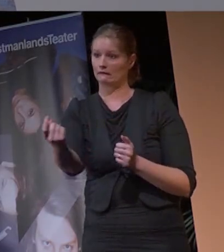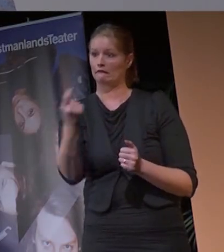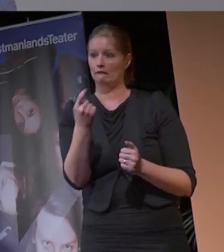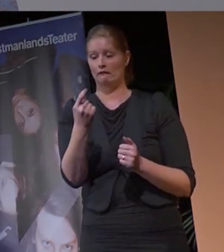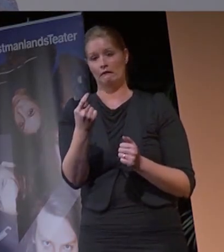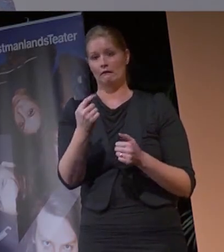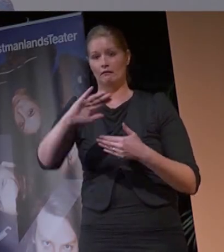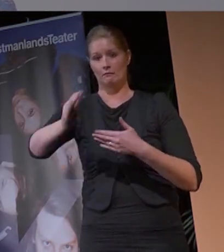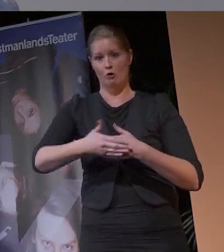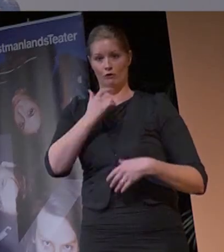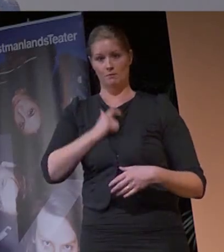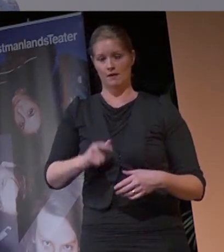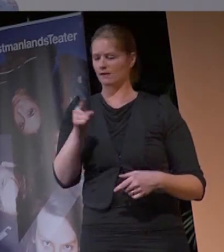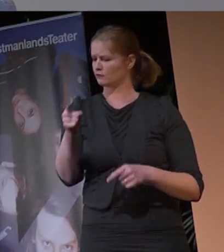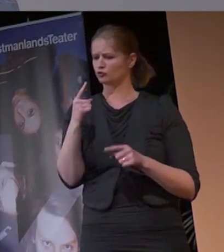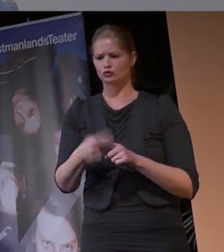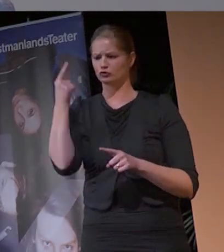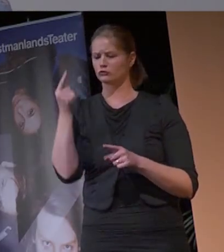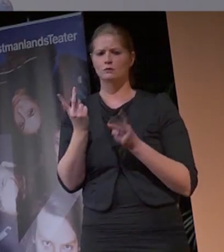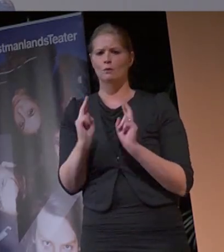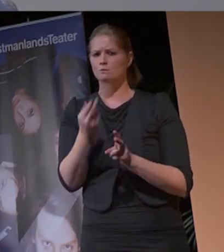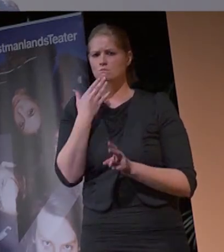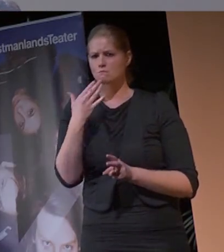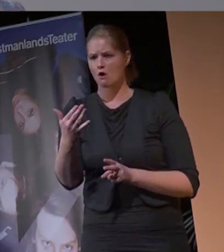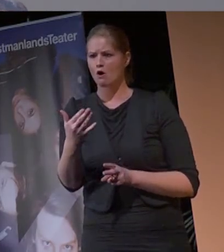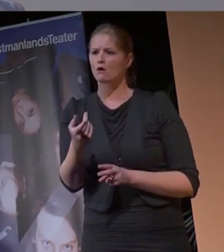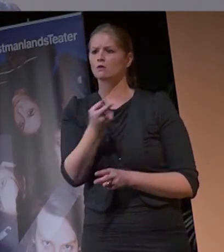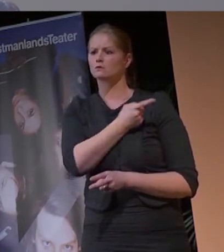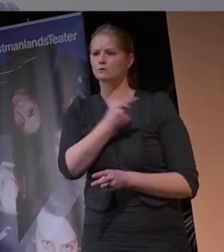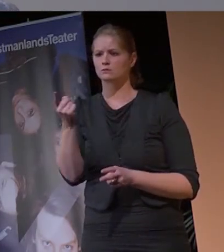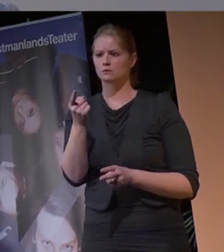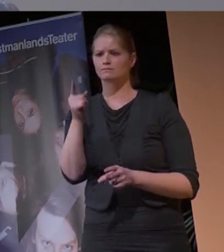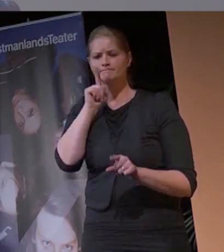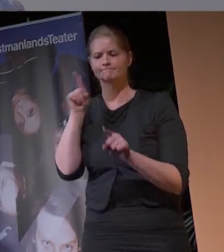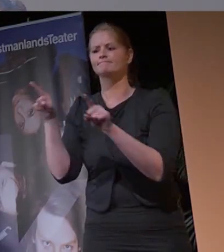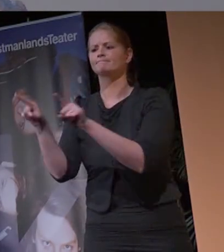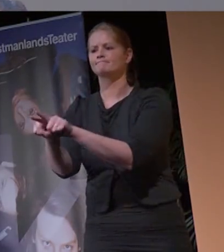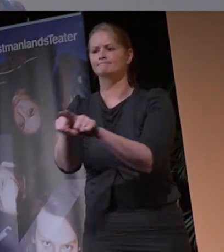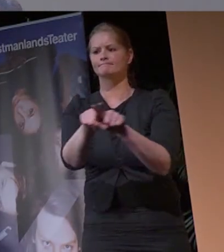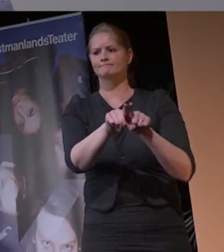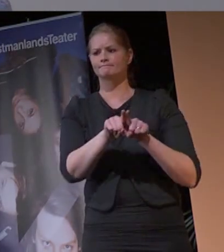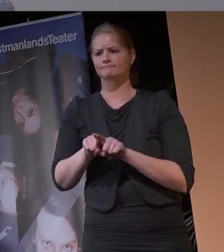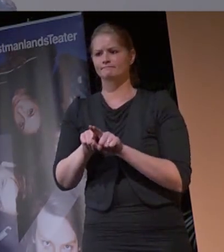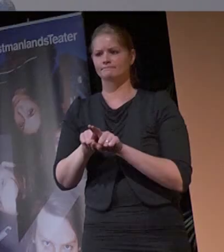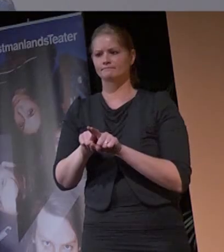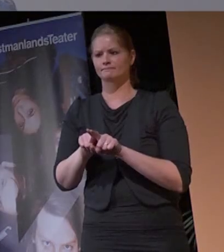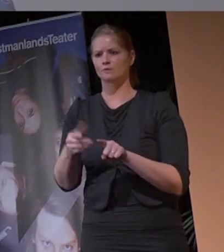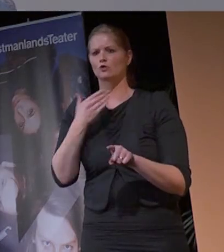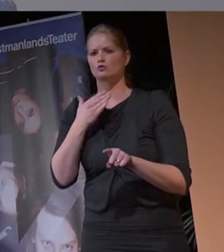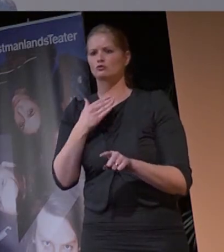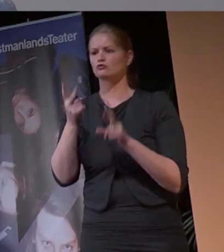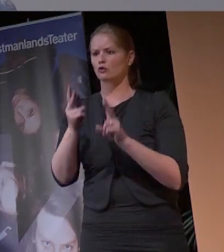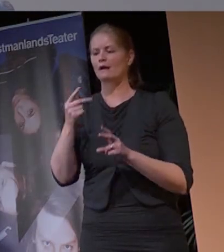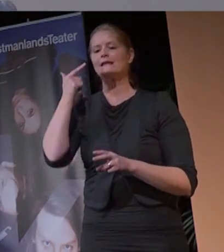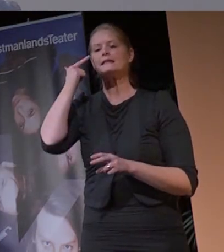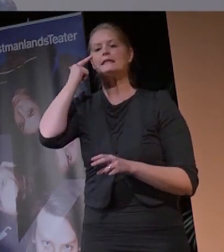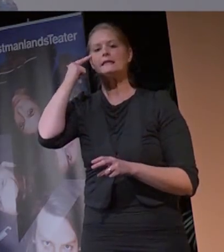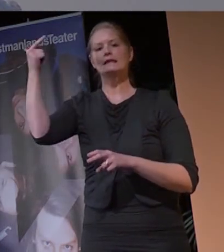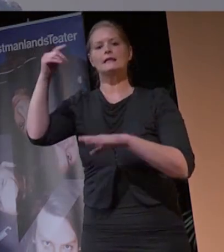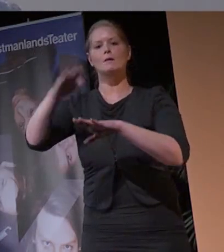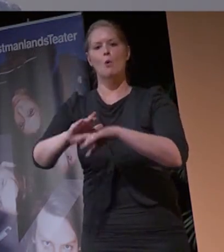De hade en samstämmig och väldigt stark röst när de sa, lita på oss